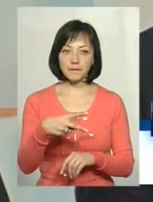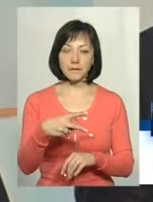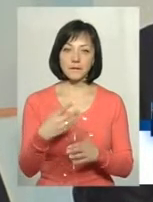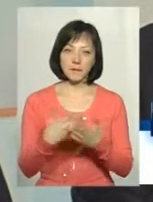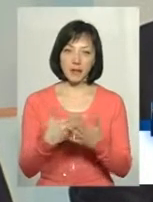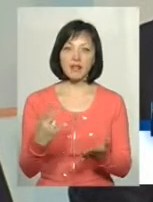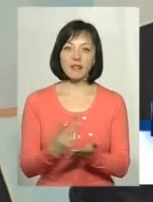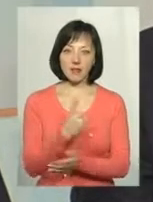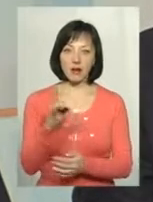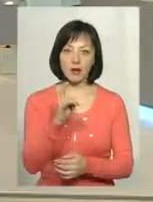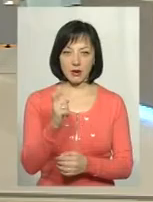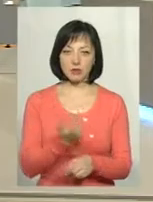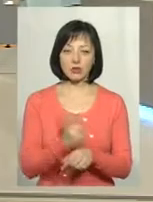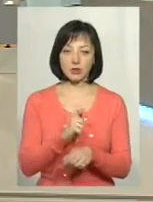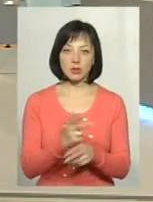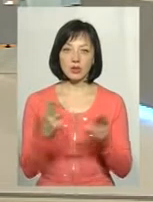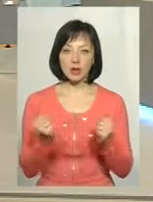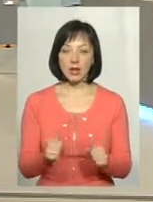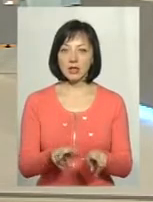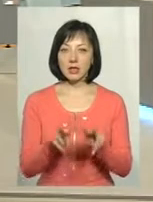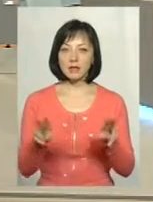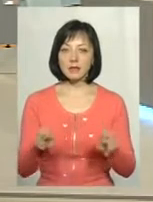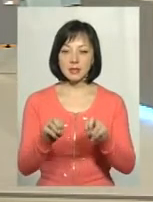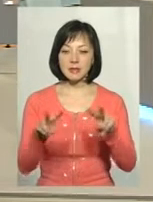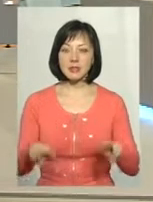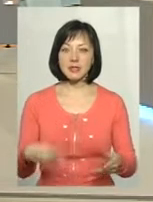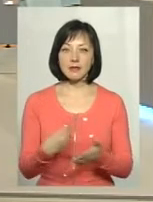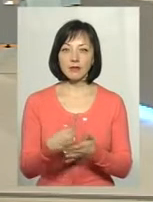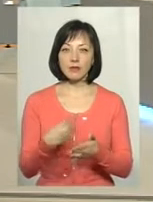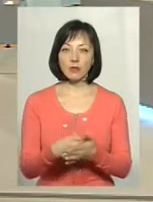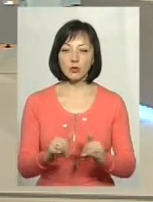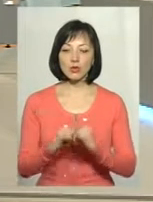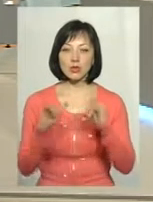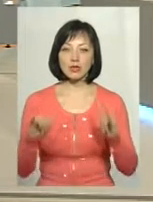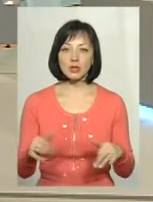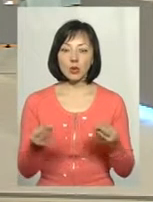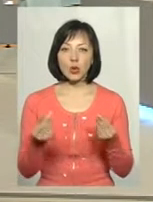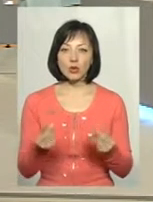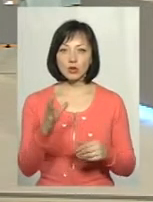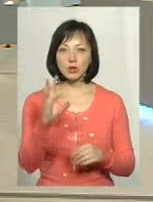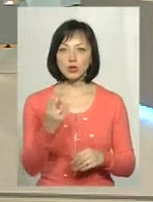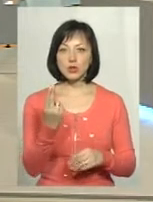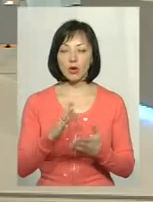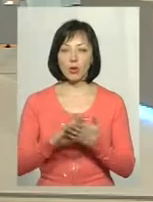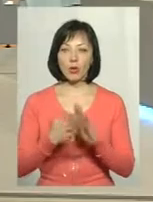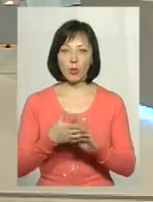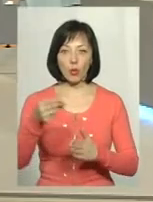121. По суті, вдвічі більше. Так само спецфонд нас зріс, кошти соціальних